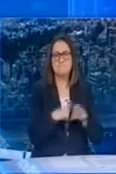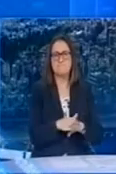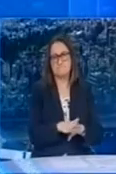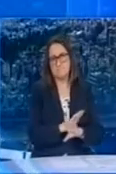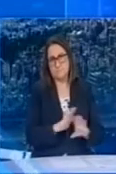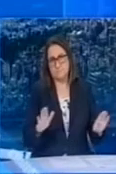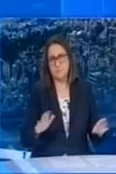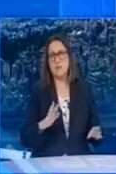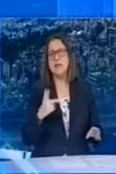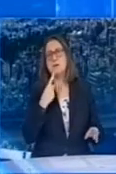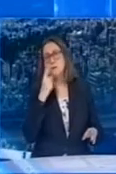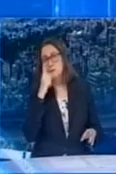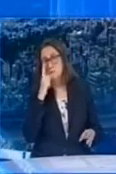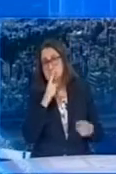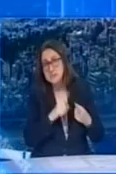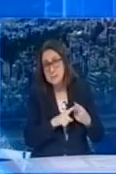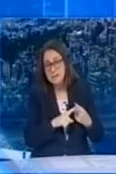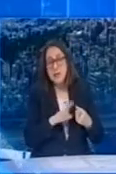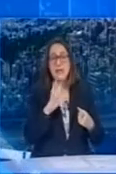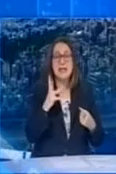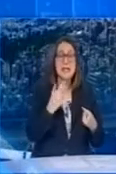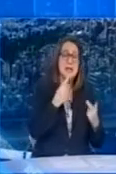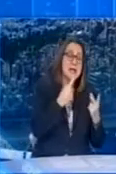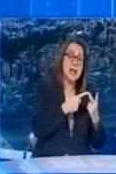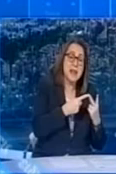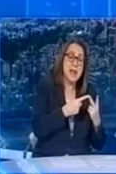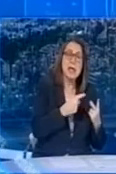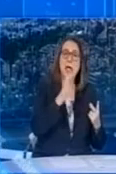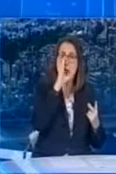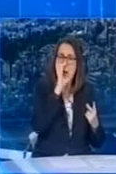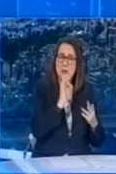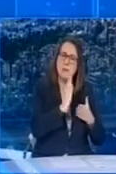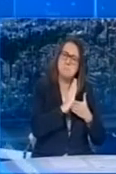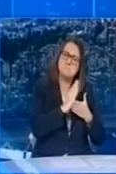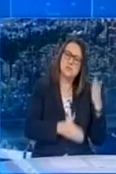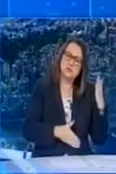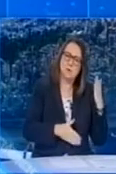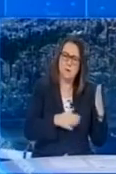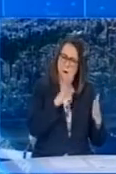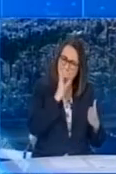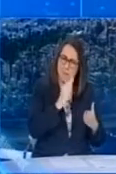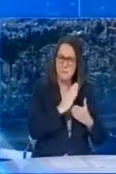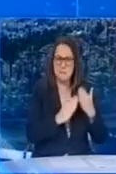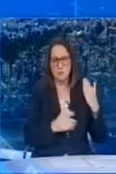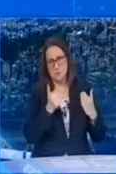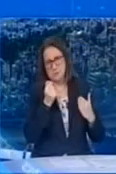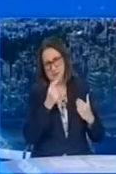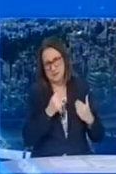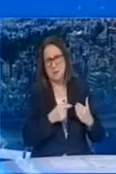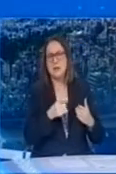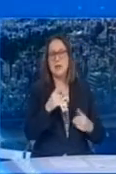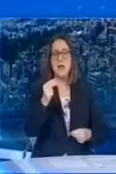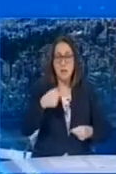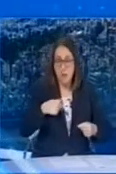αλήθειες, συγκρίνοντας απόλυτα νούμερα σε χώρες με πολλαπλάσιο από το δικό μας πληθυσμό.